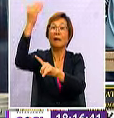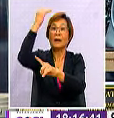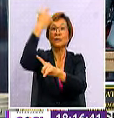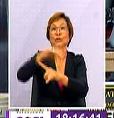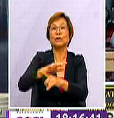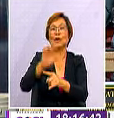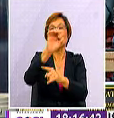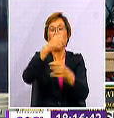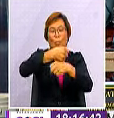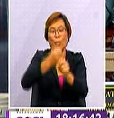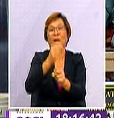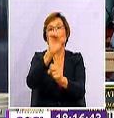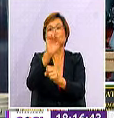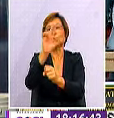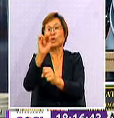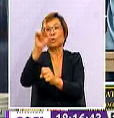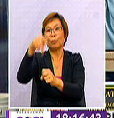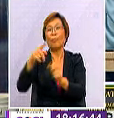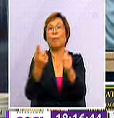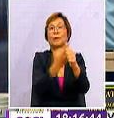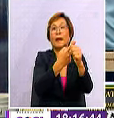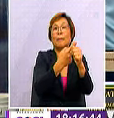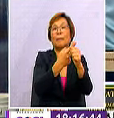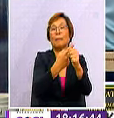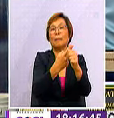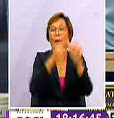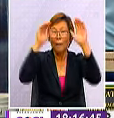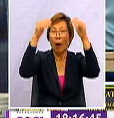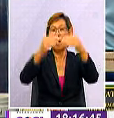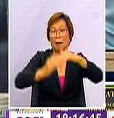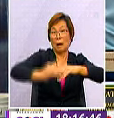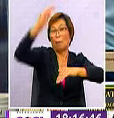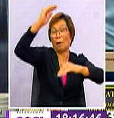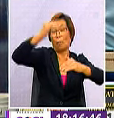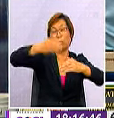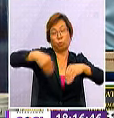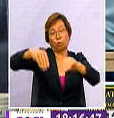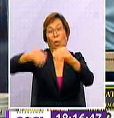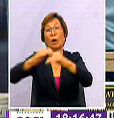menerbitkan sukuk digital pertama iaitu sukuk prihatin dengan langganan melebihi sasaran iaitu